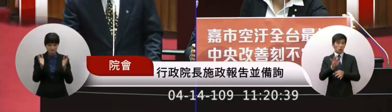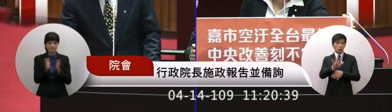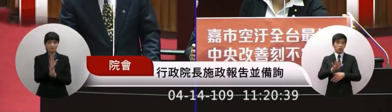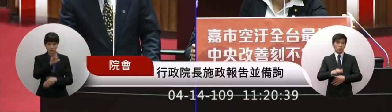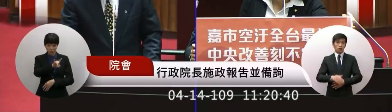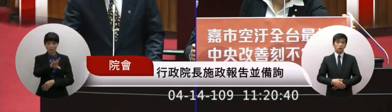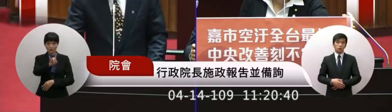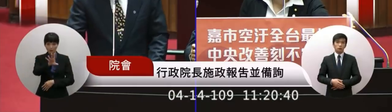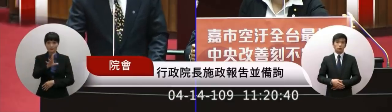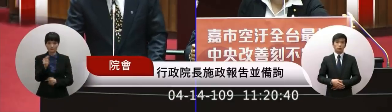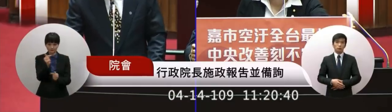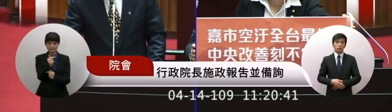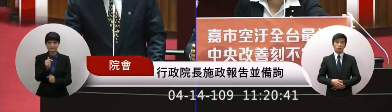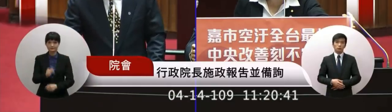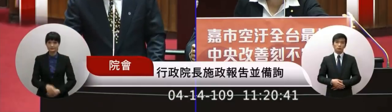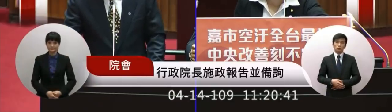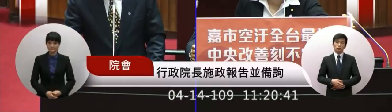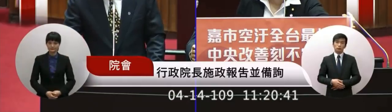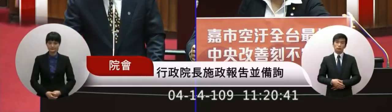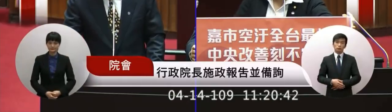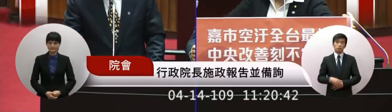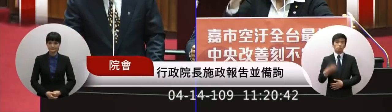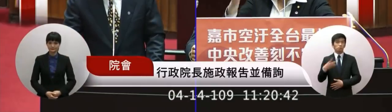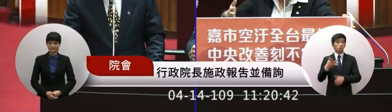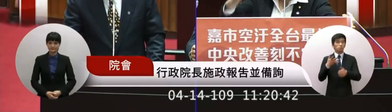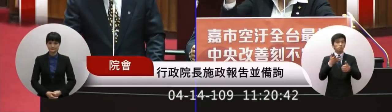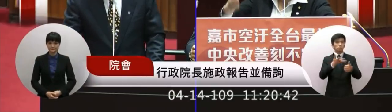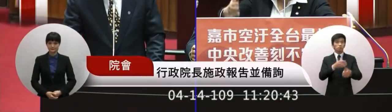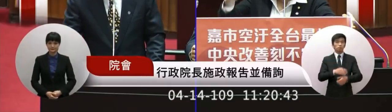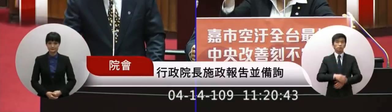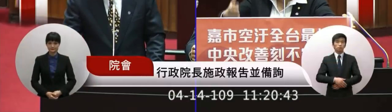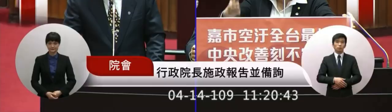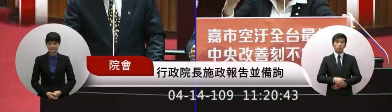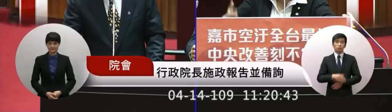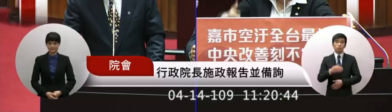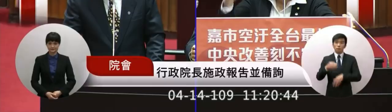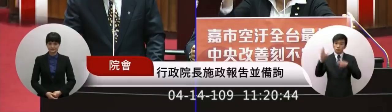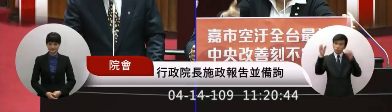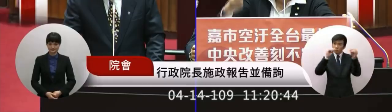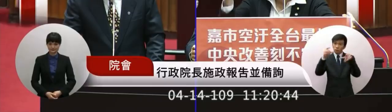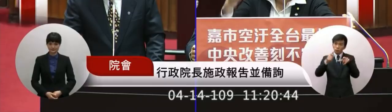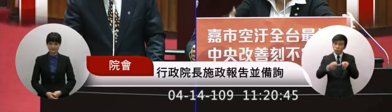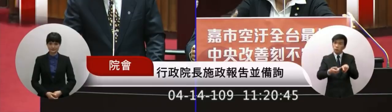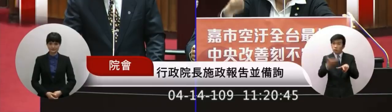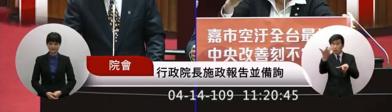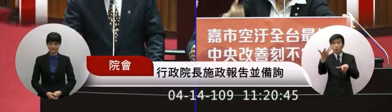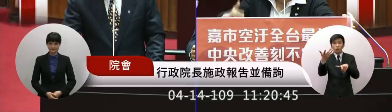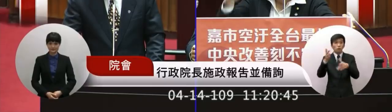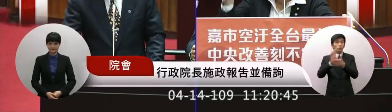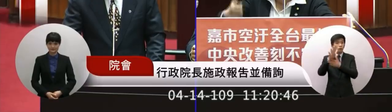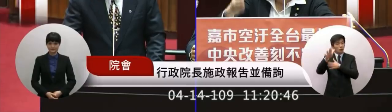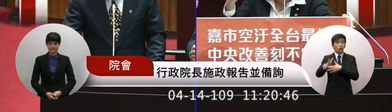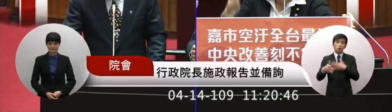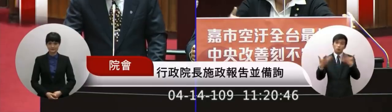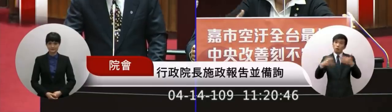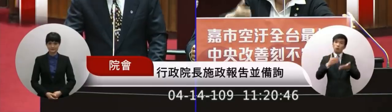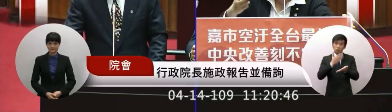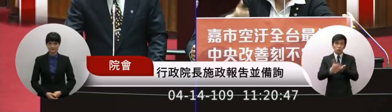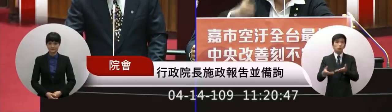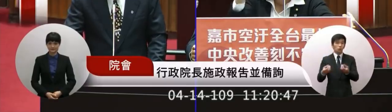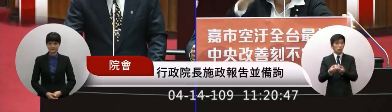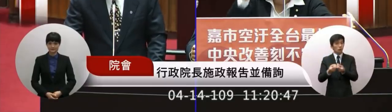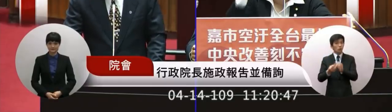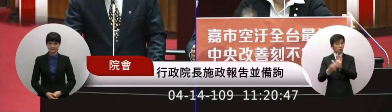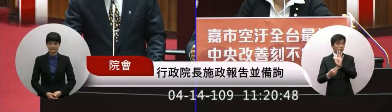市長我再去本社來請問公開之後看了你們要怎麼去改改要怎麼改